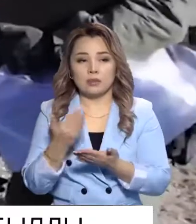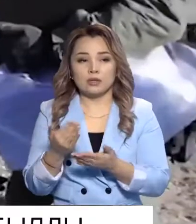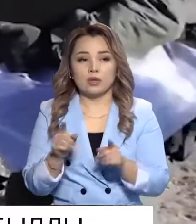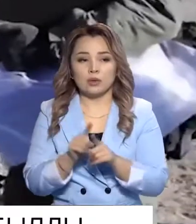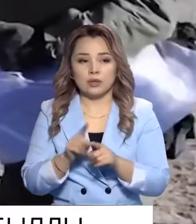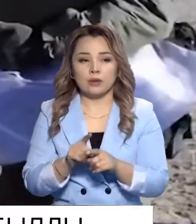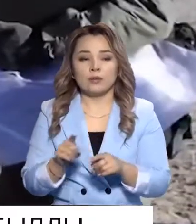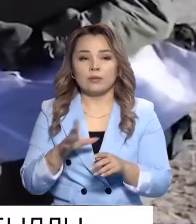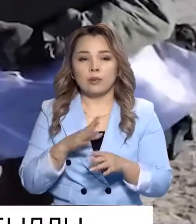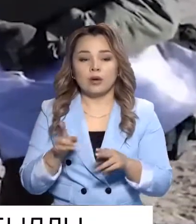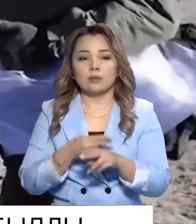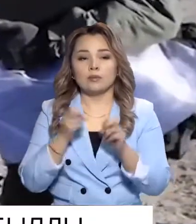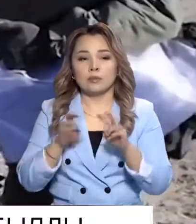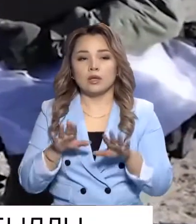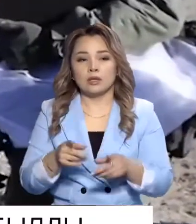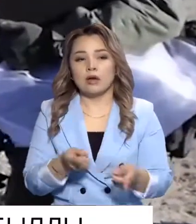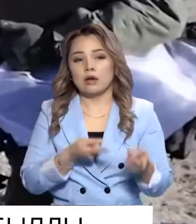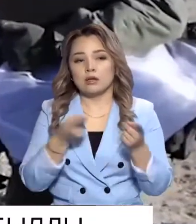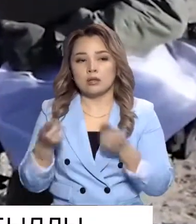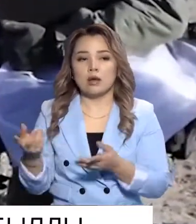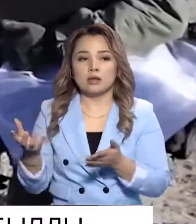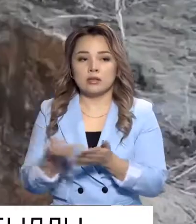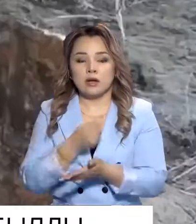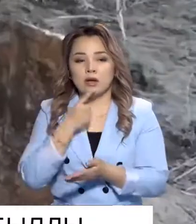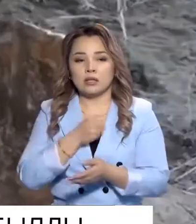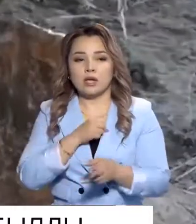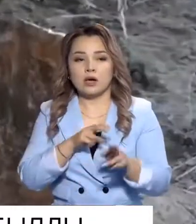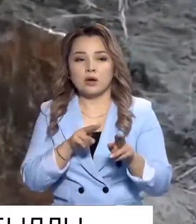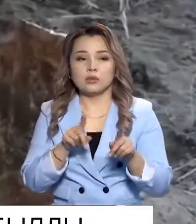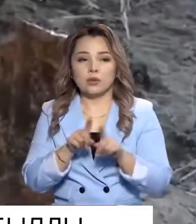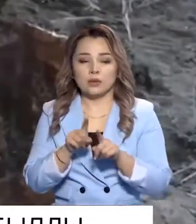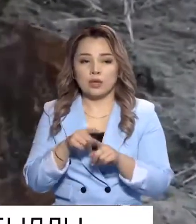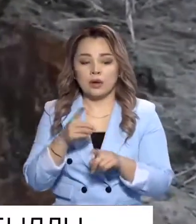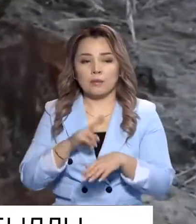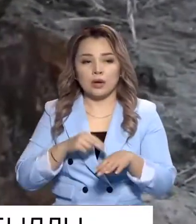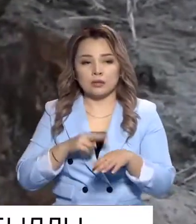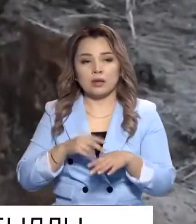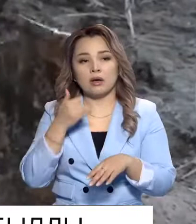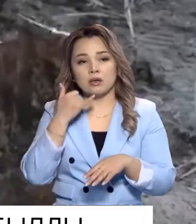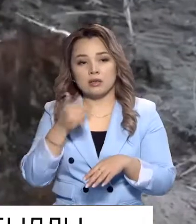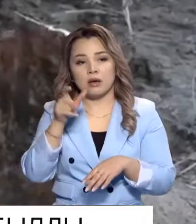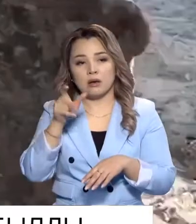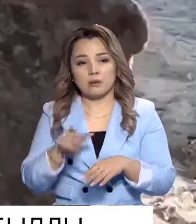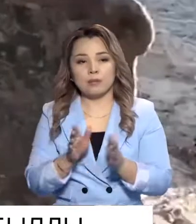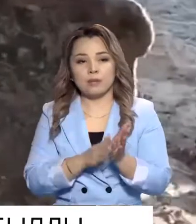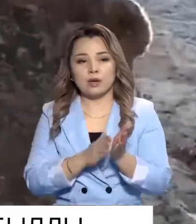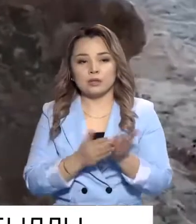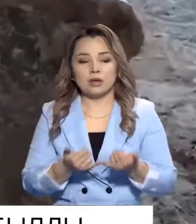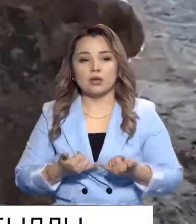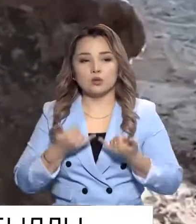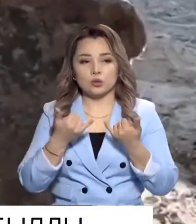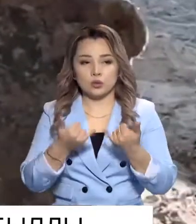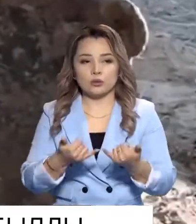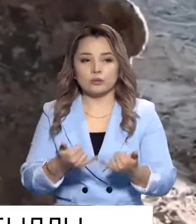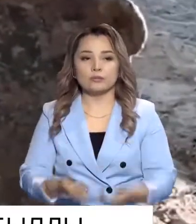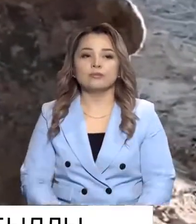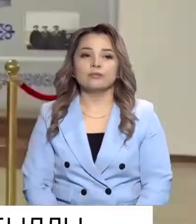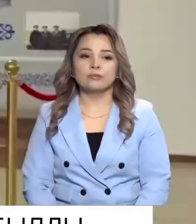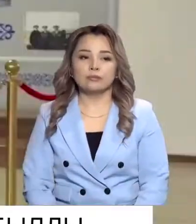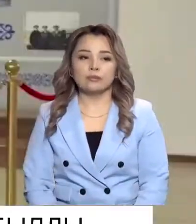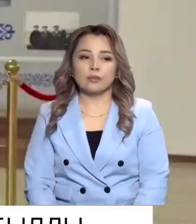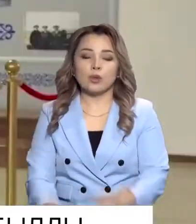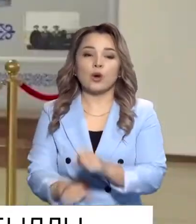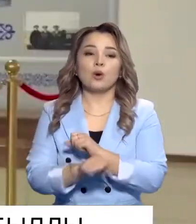затты қауіпсіз полигонға алып кетті. Табылған әскери қару туралы полицияға хабарлаған ер адам марапатқа ұсынылды.